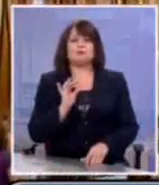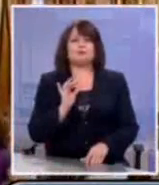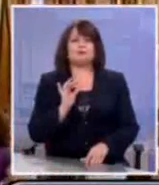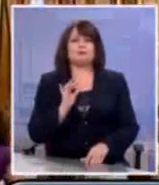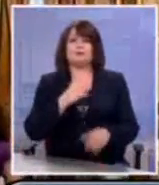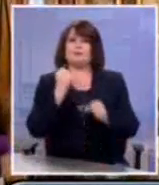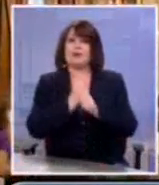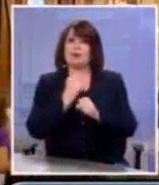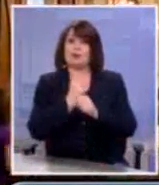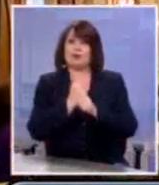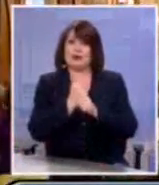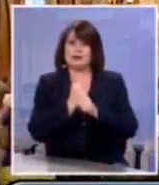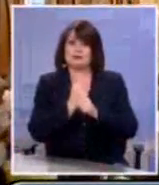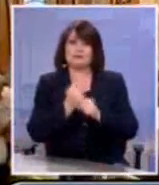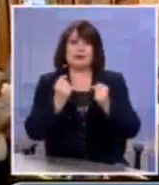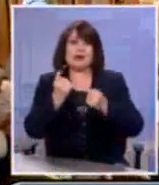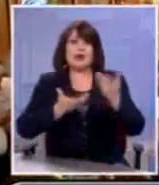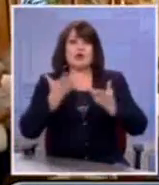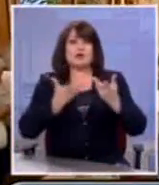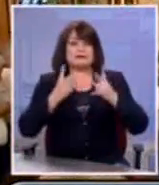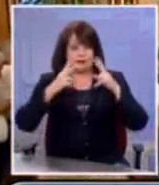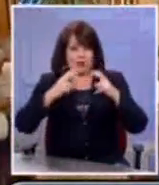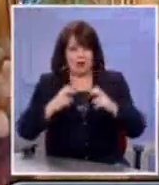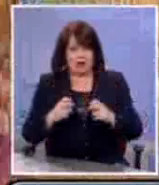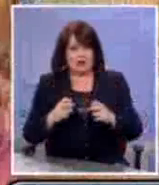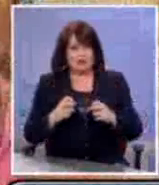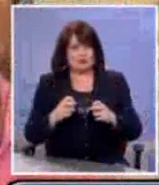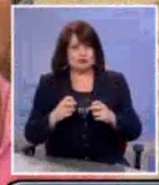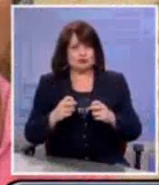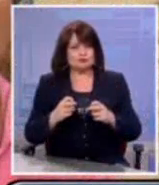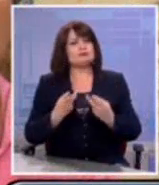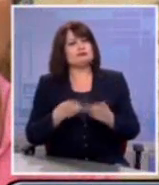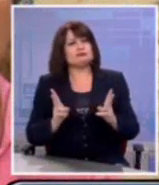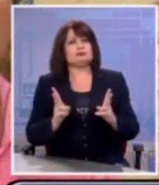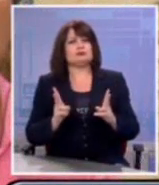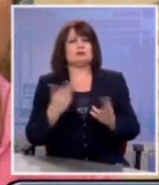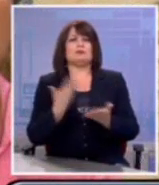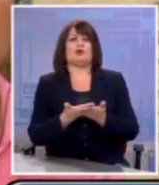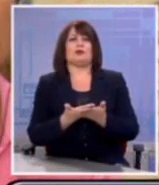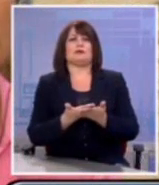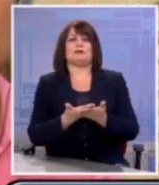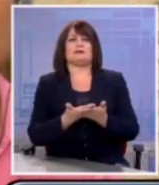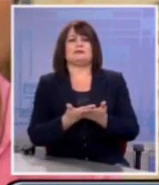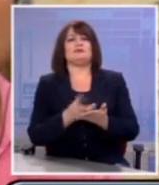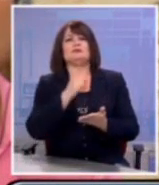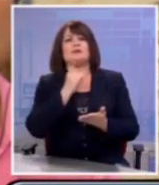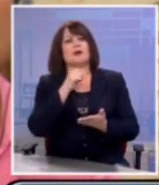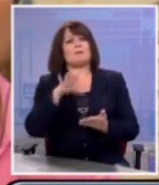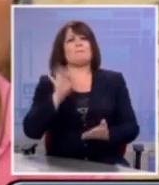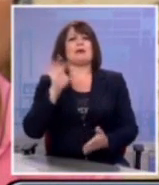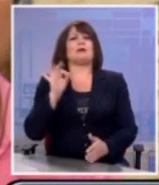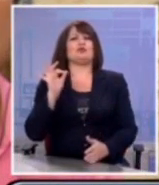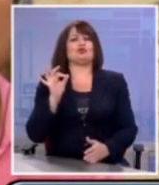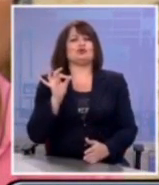οι εργασίες αυτού του λογιστικού ελέγχου επιτρέπουν να αποδειχθεί, όπως και σε άλλες